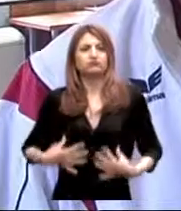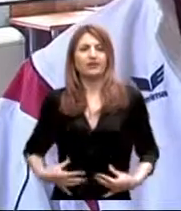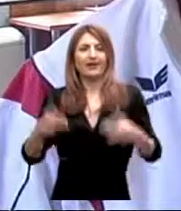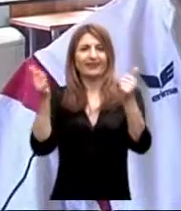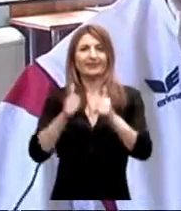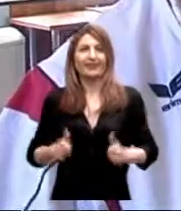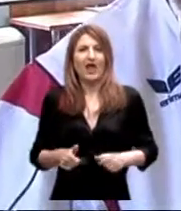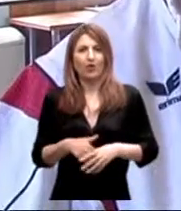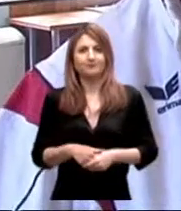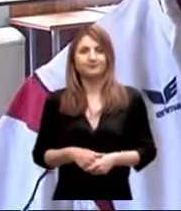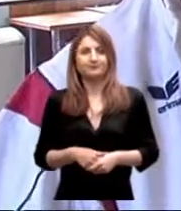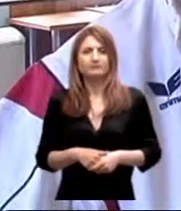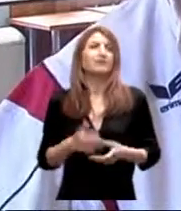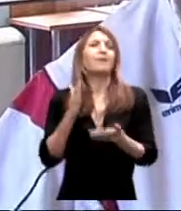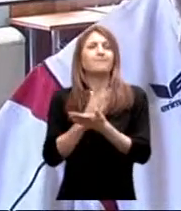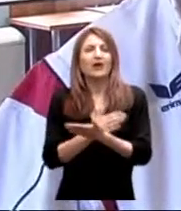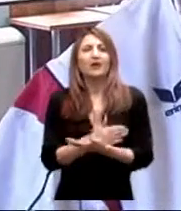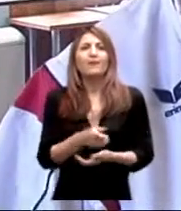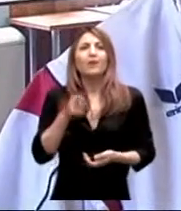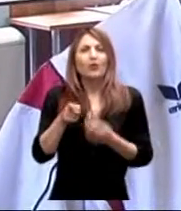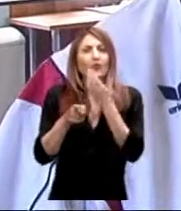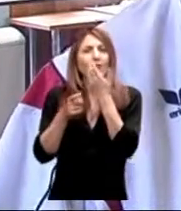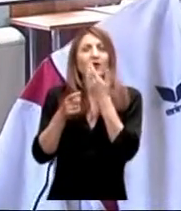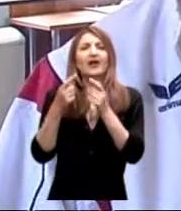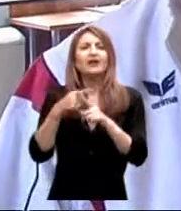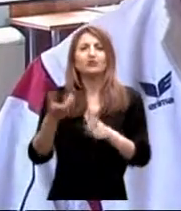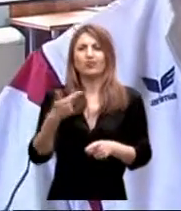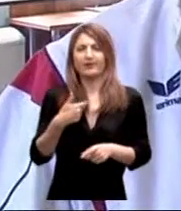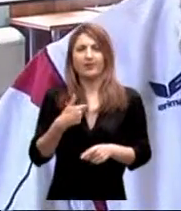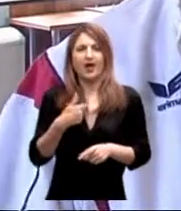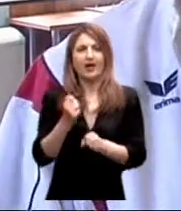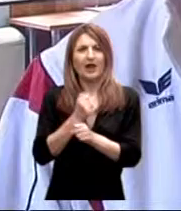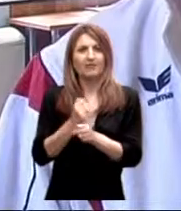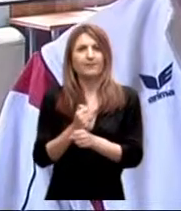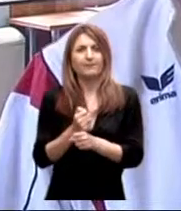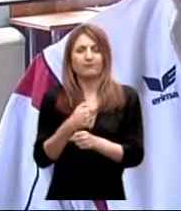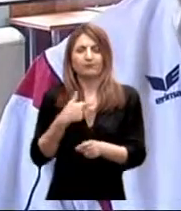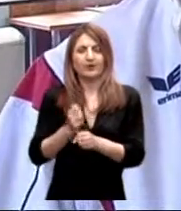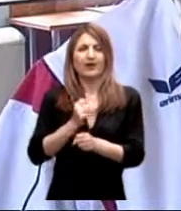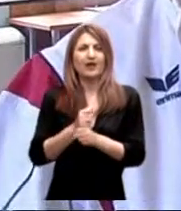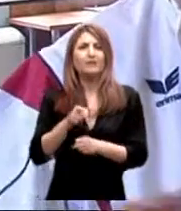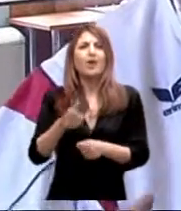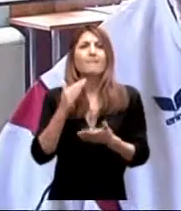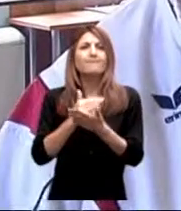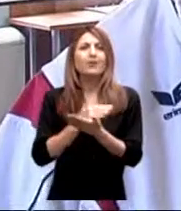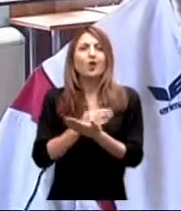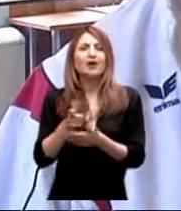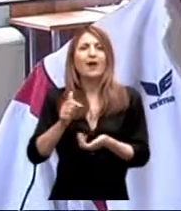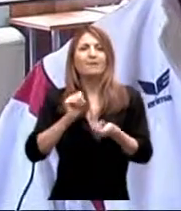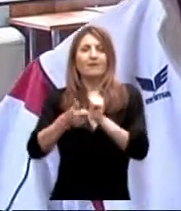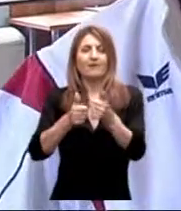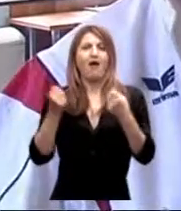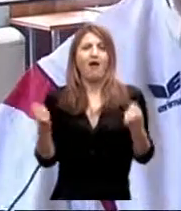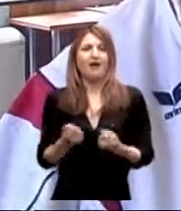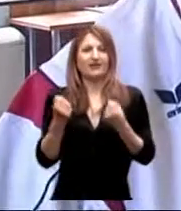program, recimo konkretno u onom dijelu koje ja obrađujem ili radim, to je program tjelesnih